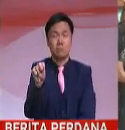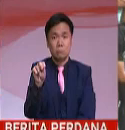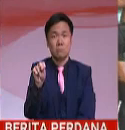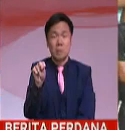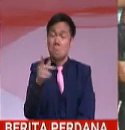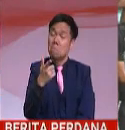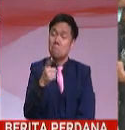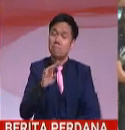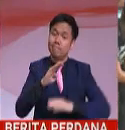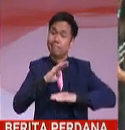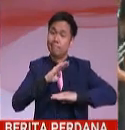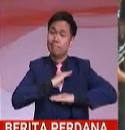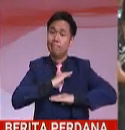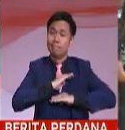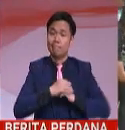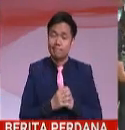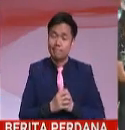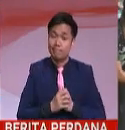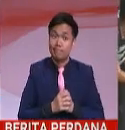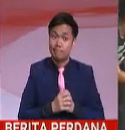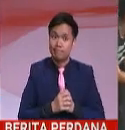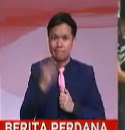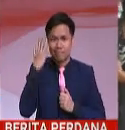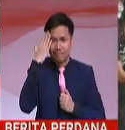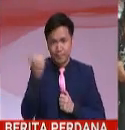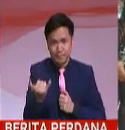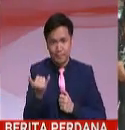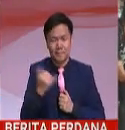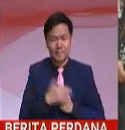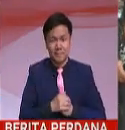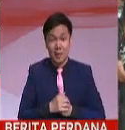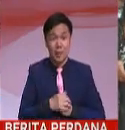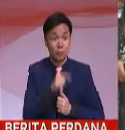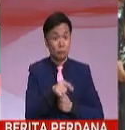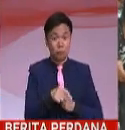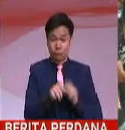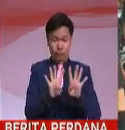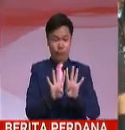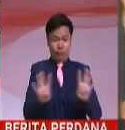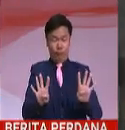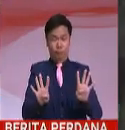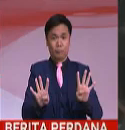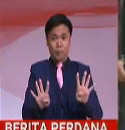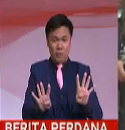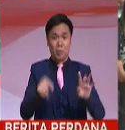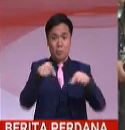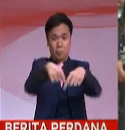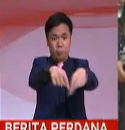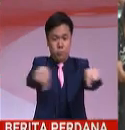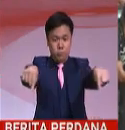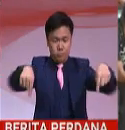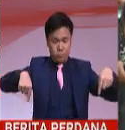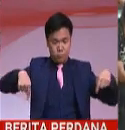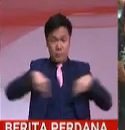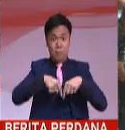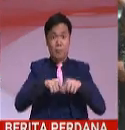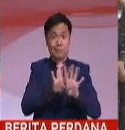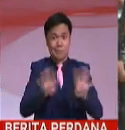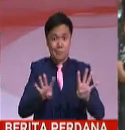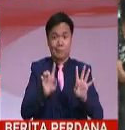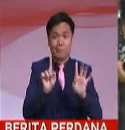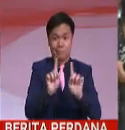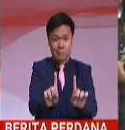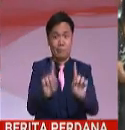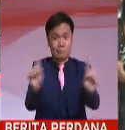agak memuaskan sebab tidak hanya mereka memberikan satu posisi sahaja dan boleh saya katakan semua posisi yang mereka berikan